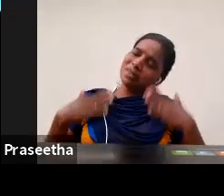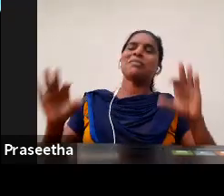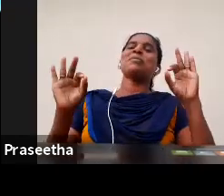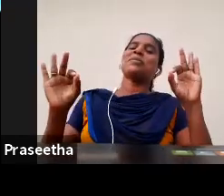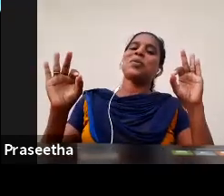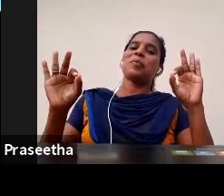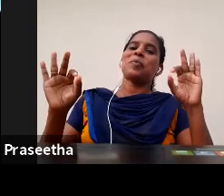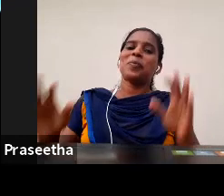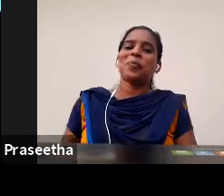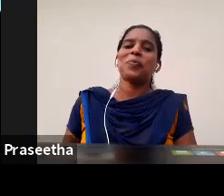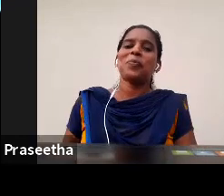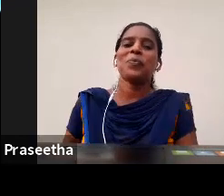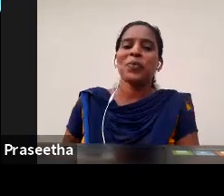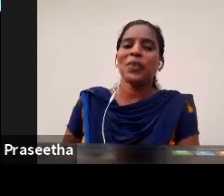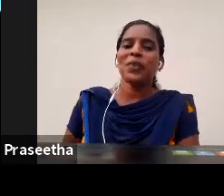കാണിക്കും